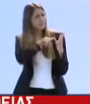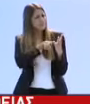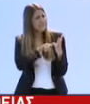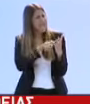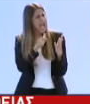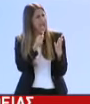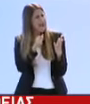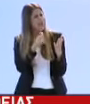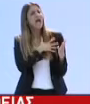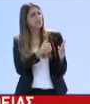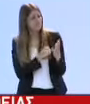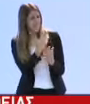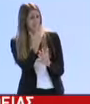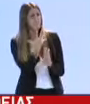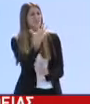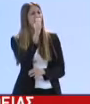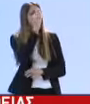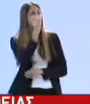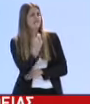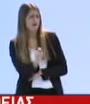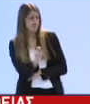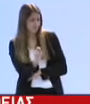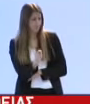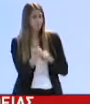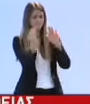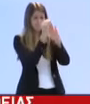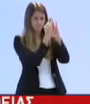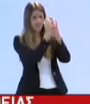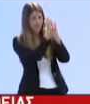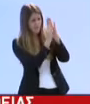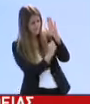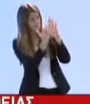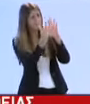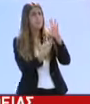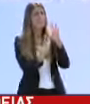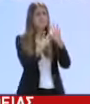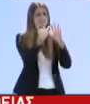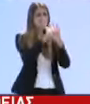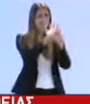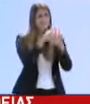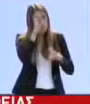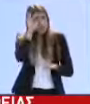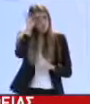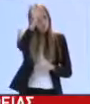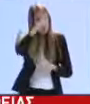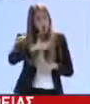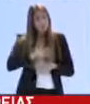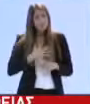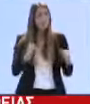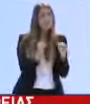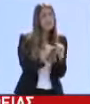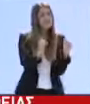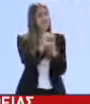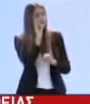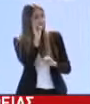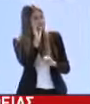από αυτά αντανακλά μια θεμελιώδη αξία για εμάς, για την πολιτική μας. Στόχος μας, φίλες και φίλοι, είναι η